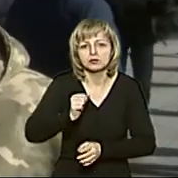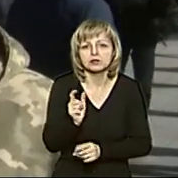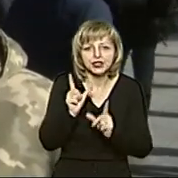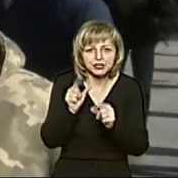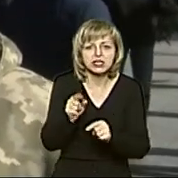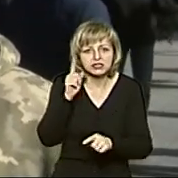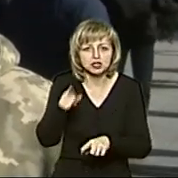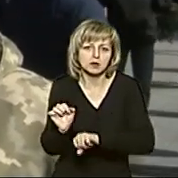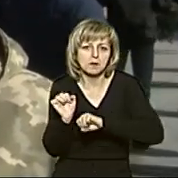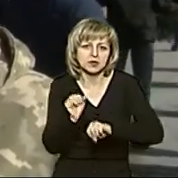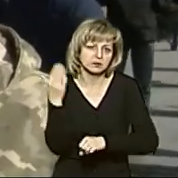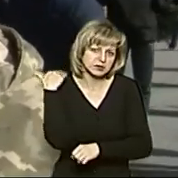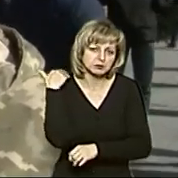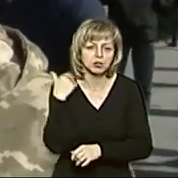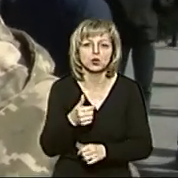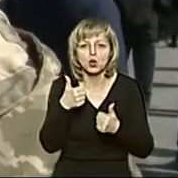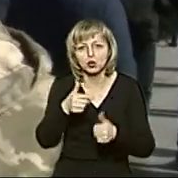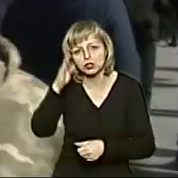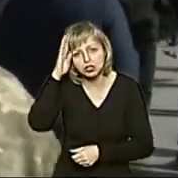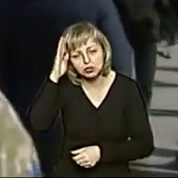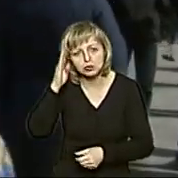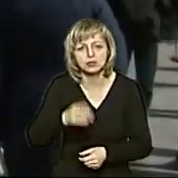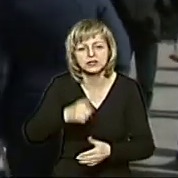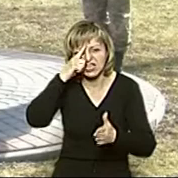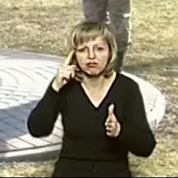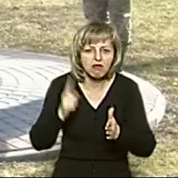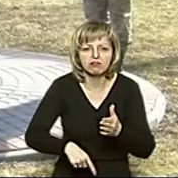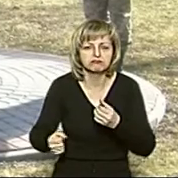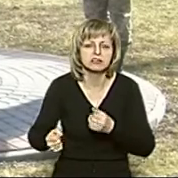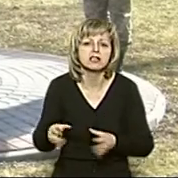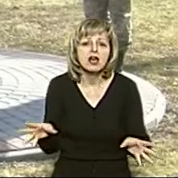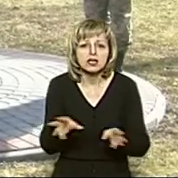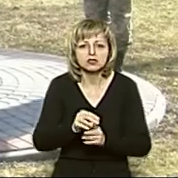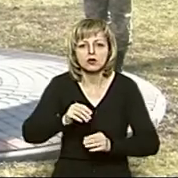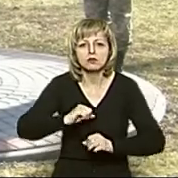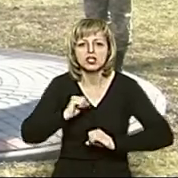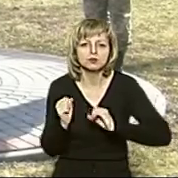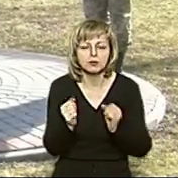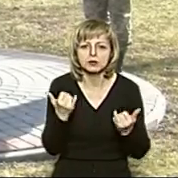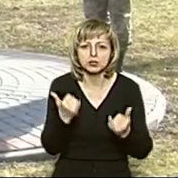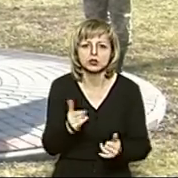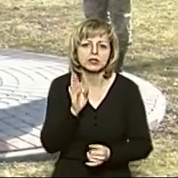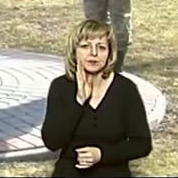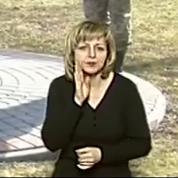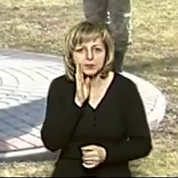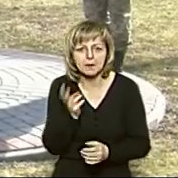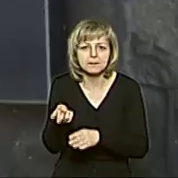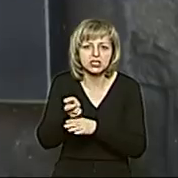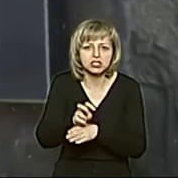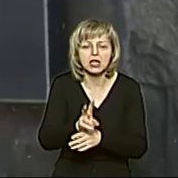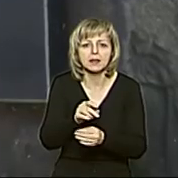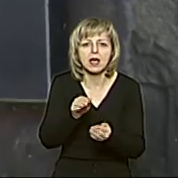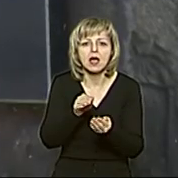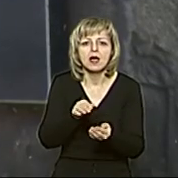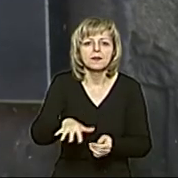що тобі прикриють спину, бо хороші хлопці, хороші ребята були, надійні. Разом із побратимами сьогодні Світлана Булавчик прийшла на